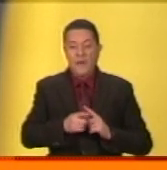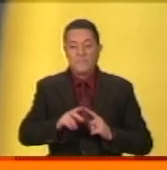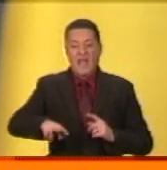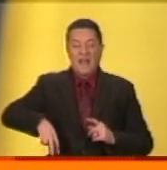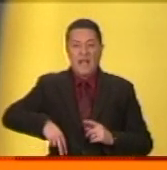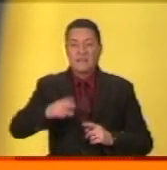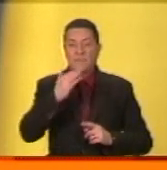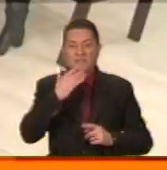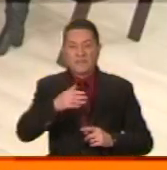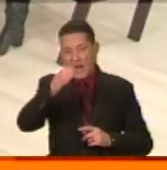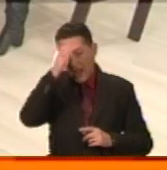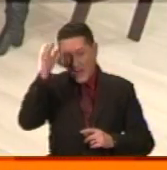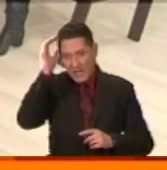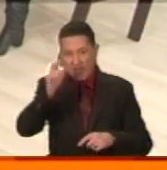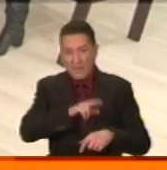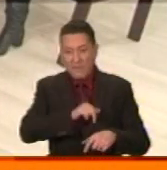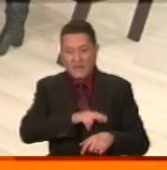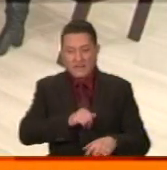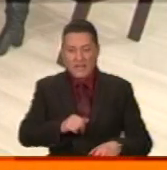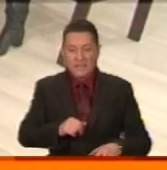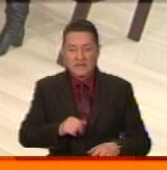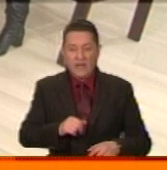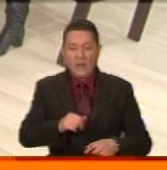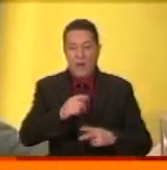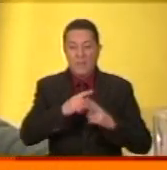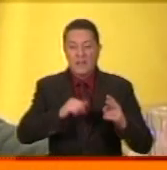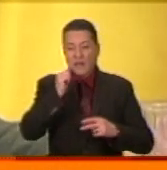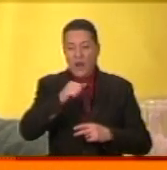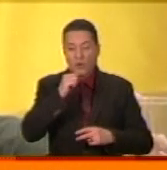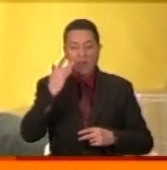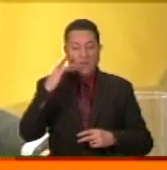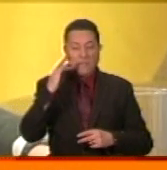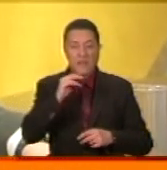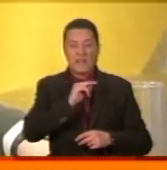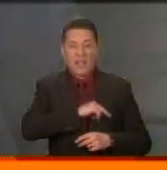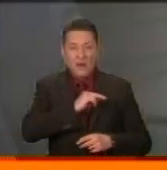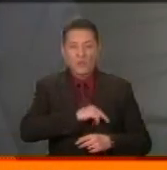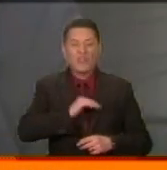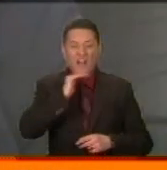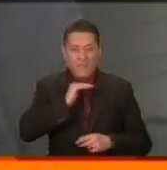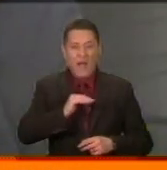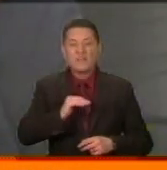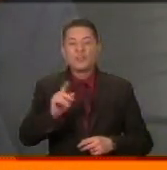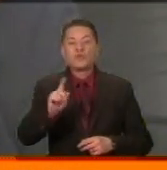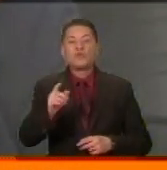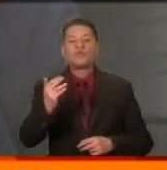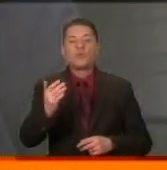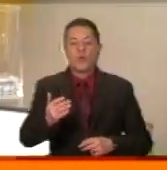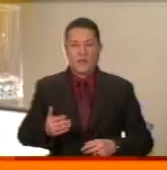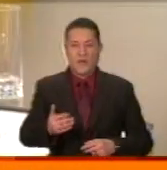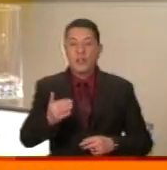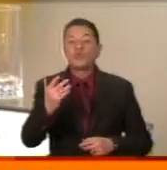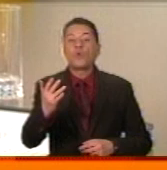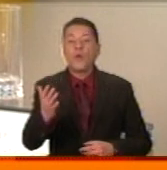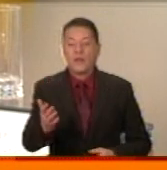полицейского в Грузии. Года полтора я работала на американский проект. Хватит немножко, чтобы прожить. Скільки ж саме заробляє